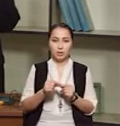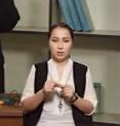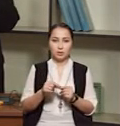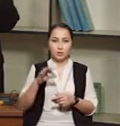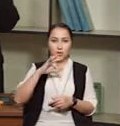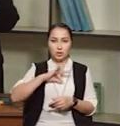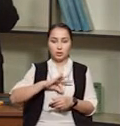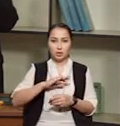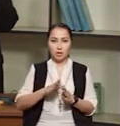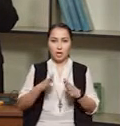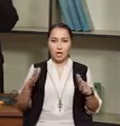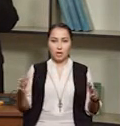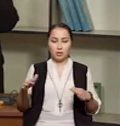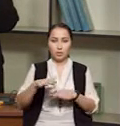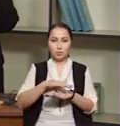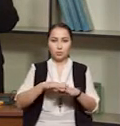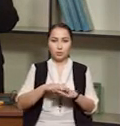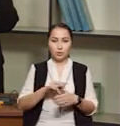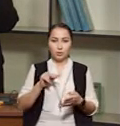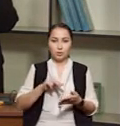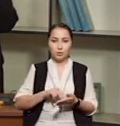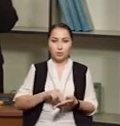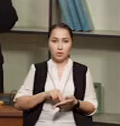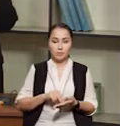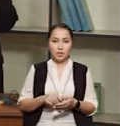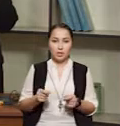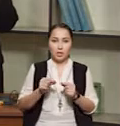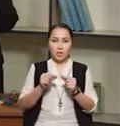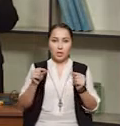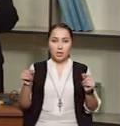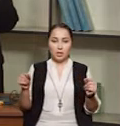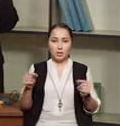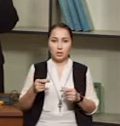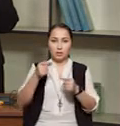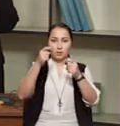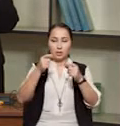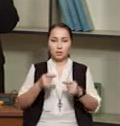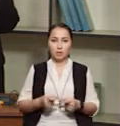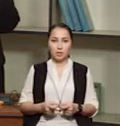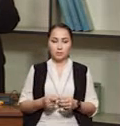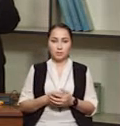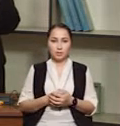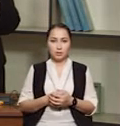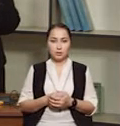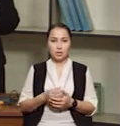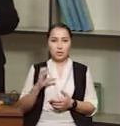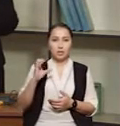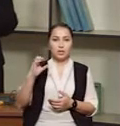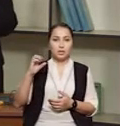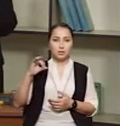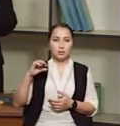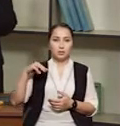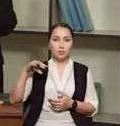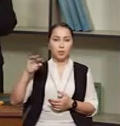ichiga, qalinrog'i esa ustki qismida joylashgan. Ingichka shisha naychaga, rezervuariga